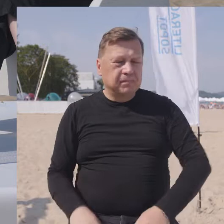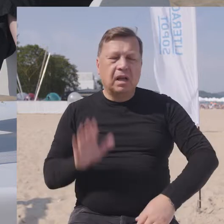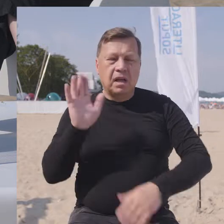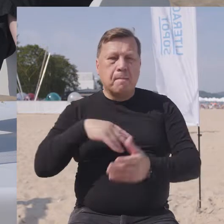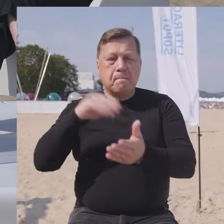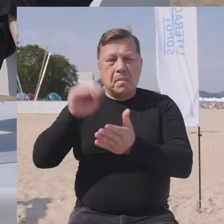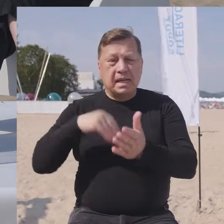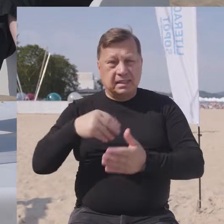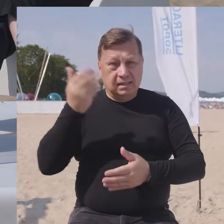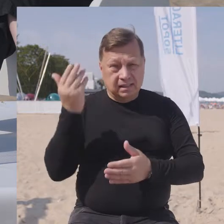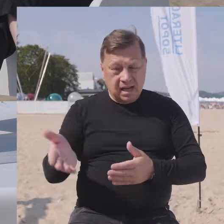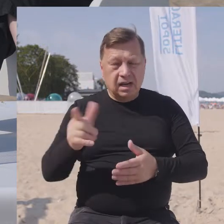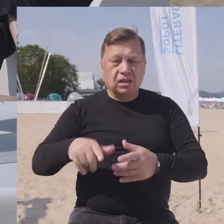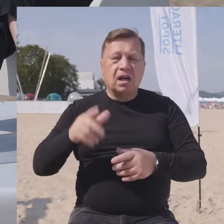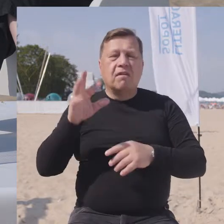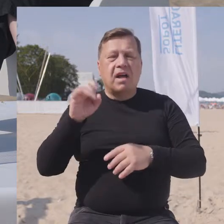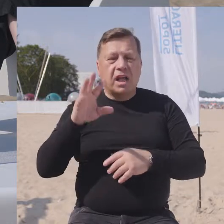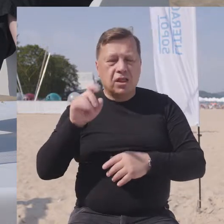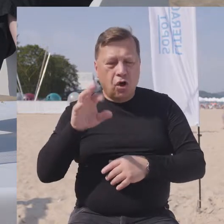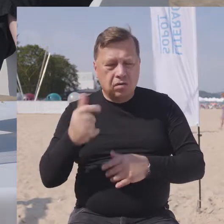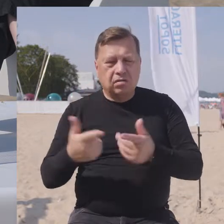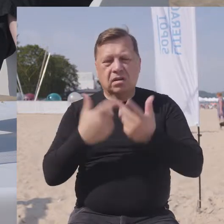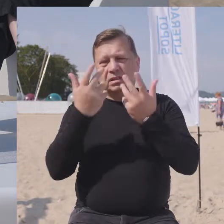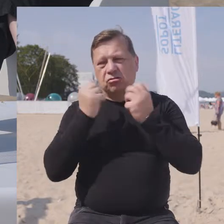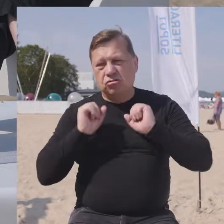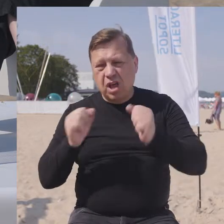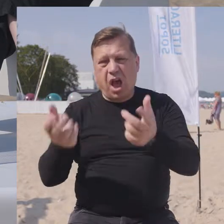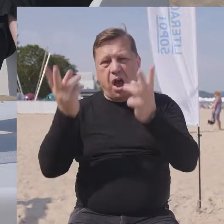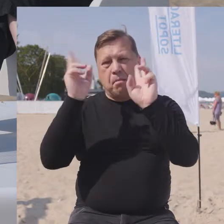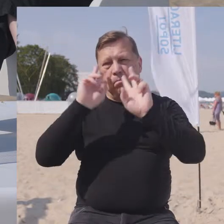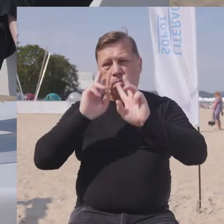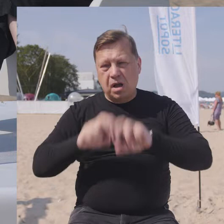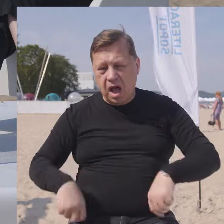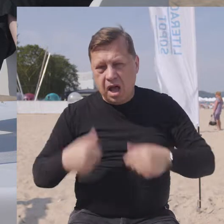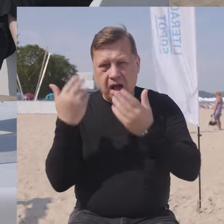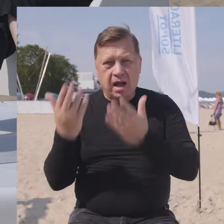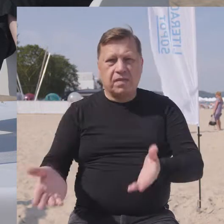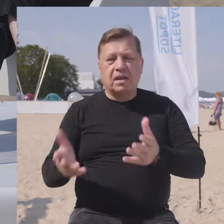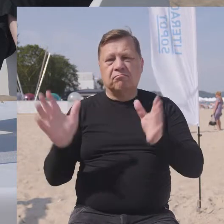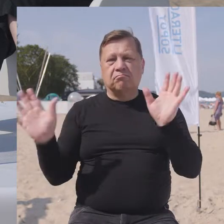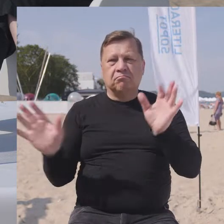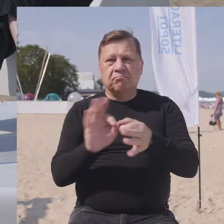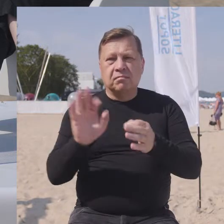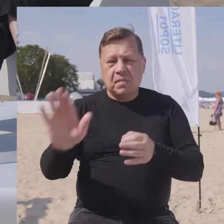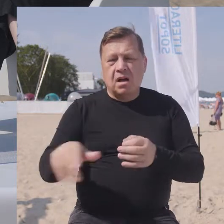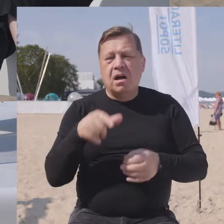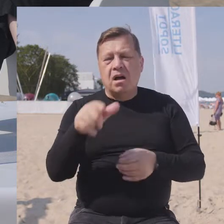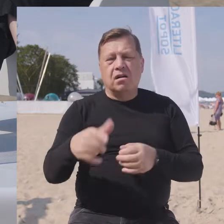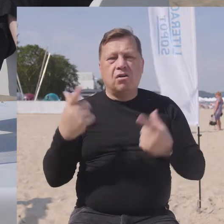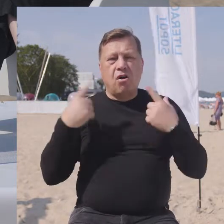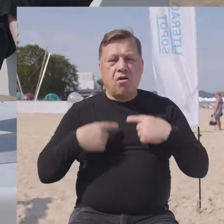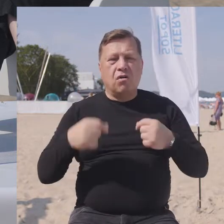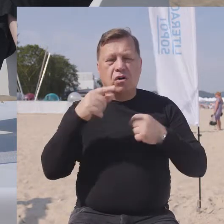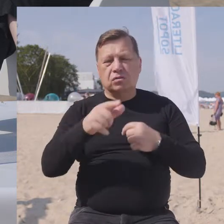pisarkę, felietonistkę, działaczkę, aktywistkę, ale też badaczkę, osobę związaną z akademią, osobę z